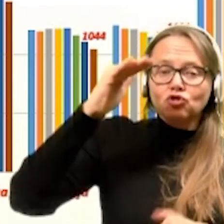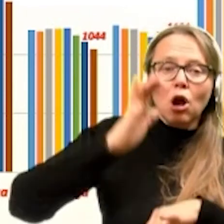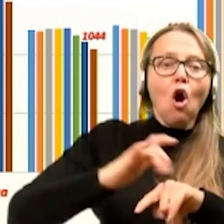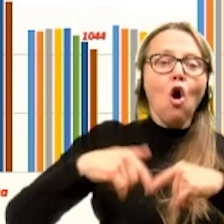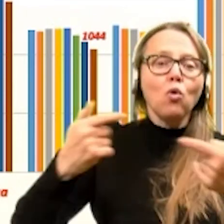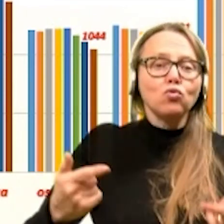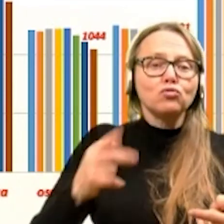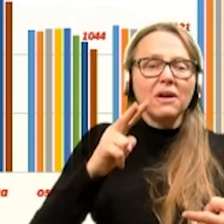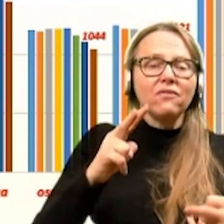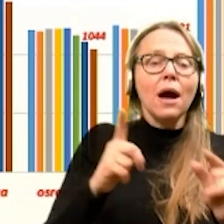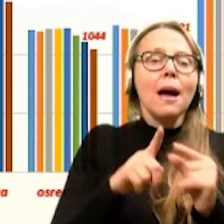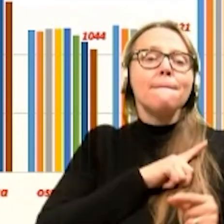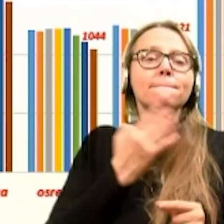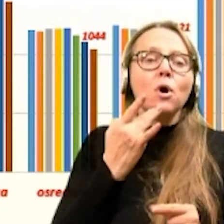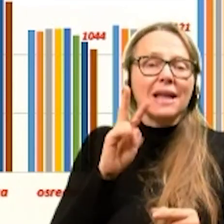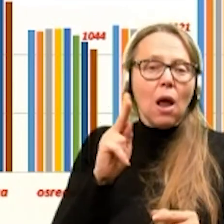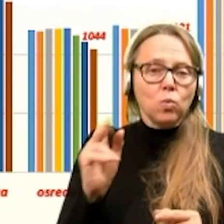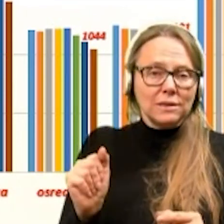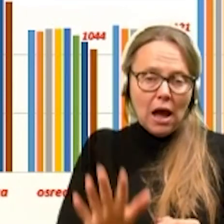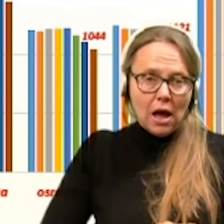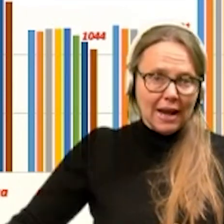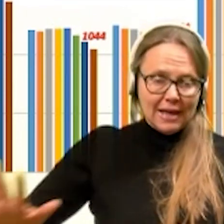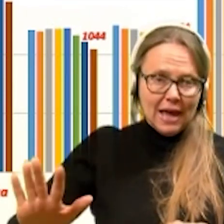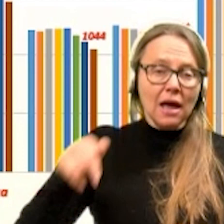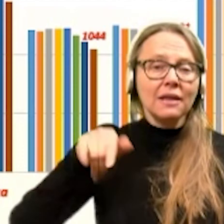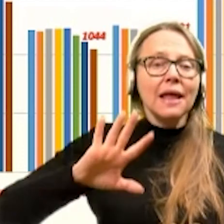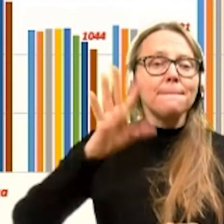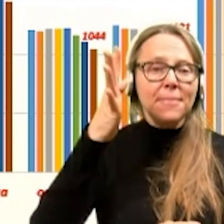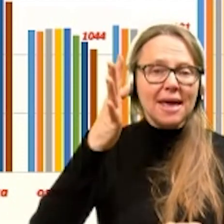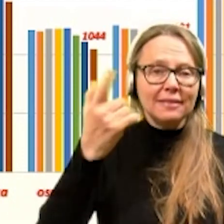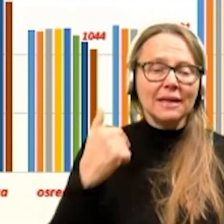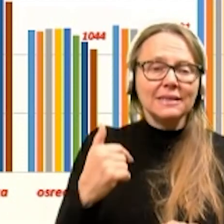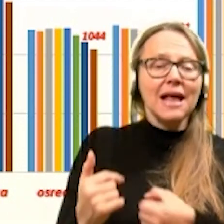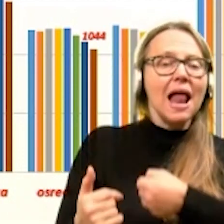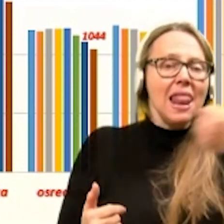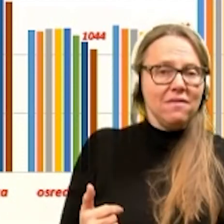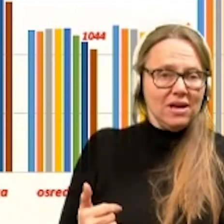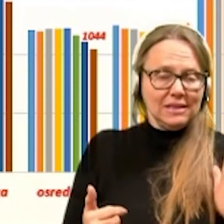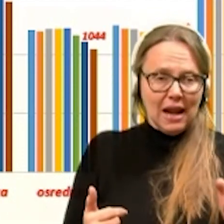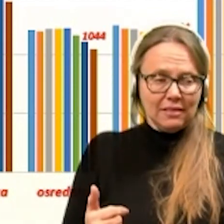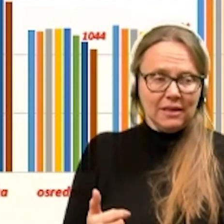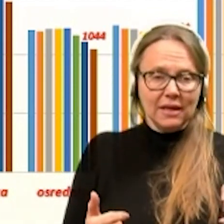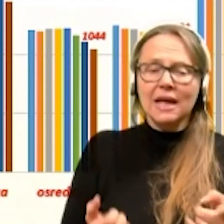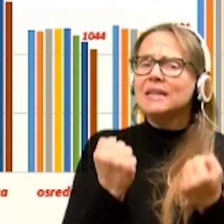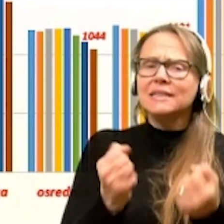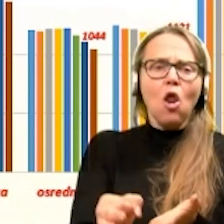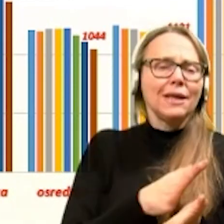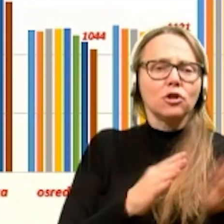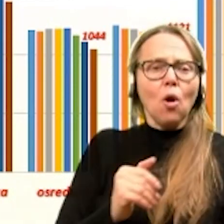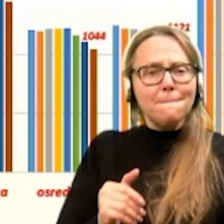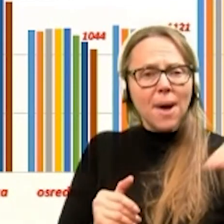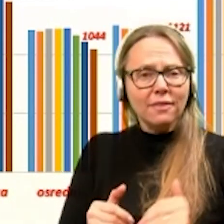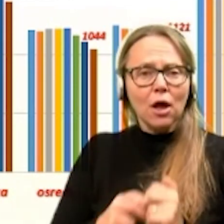okužbe v Podravski regiji, ta je 5. z leve strani, da zelo hitro padajo okužbe